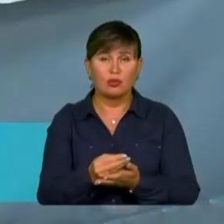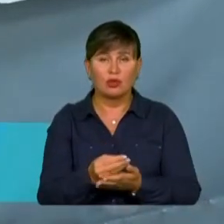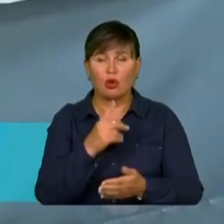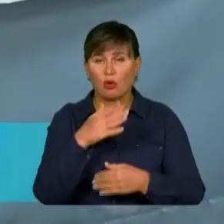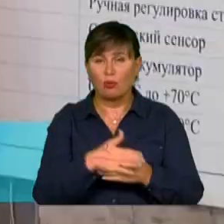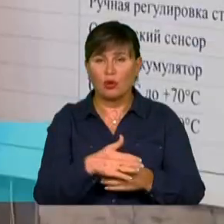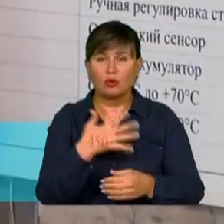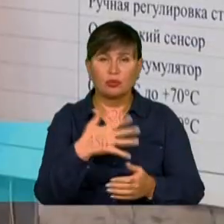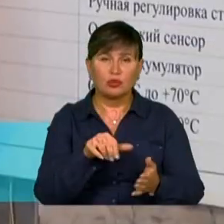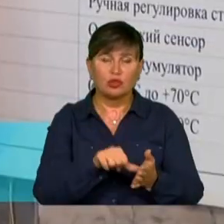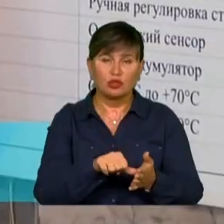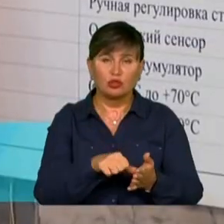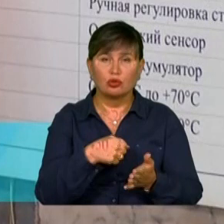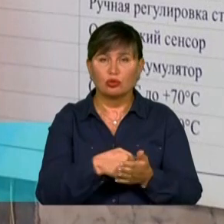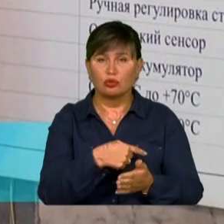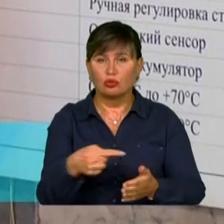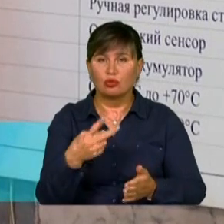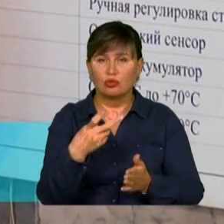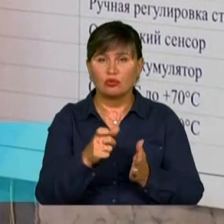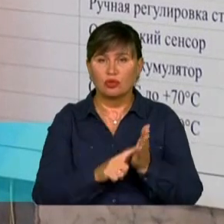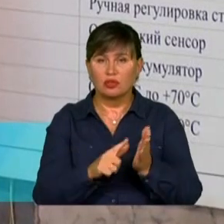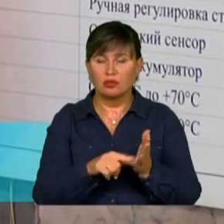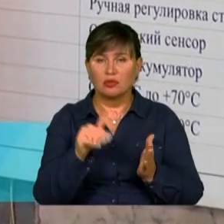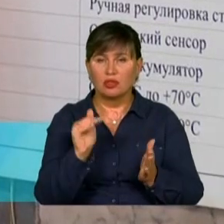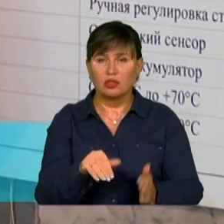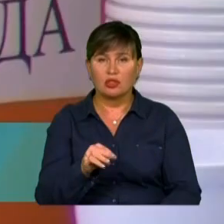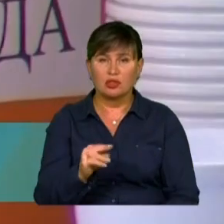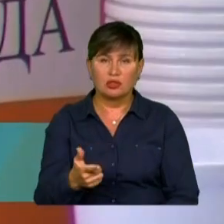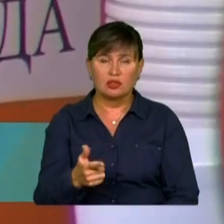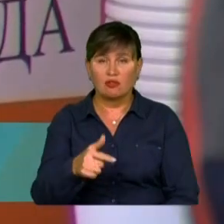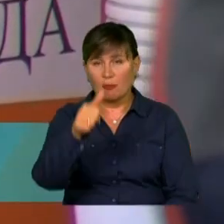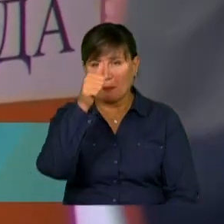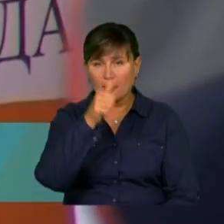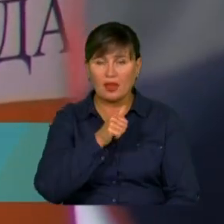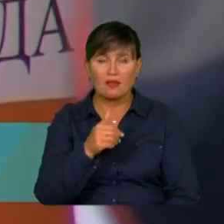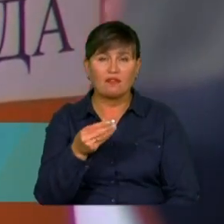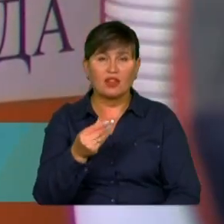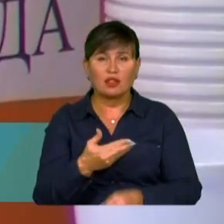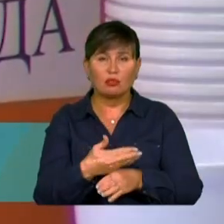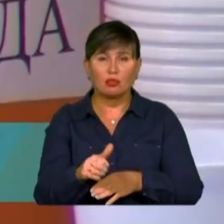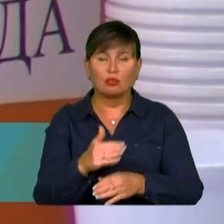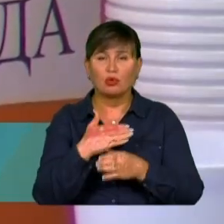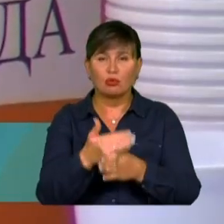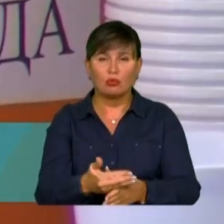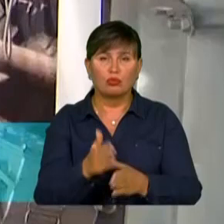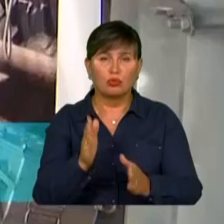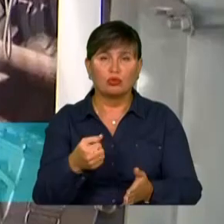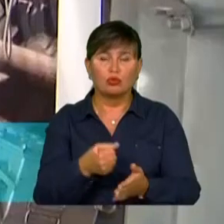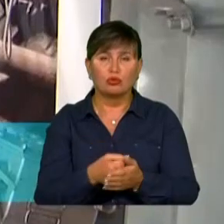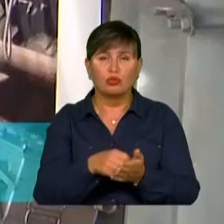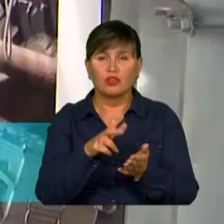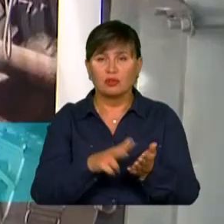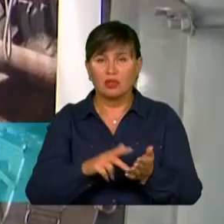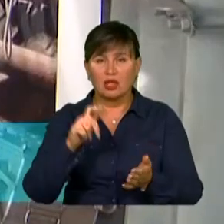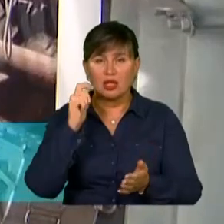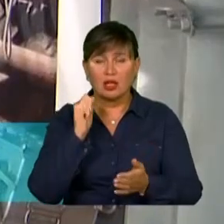от 56 до 270 тысяч тенге в месяц. Финансовая помощь будет оказываться до совершеннолетия, а